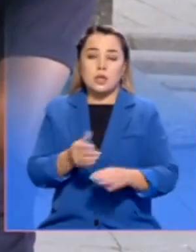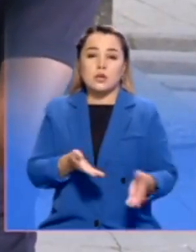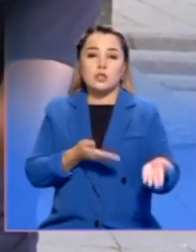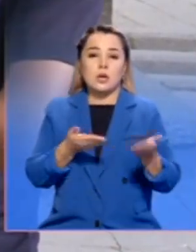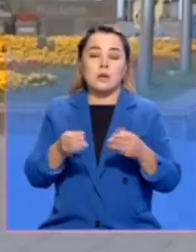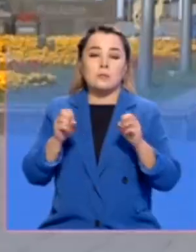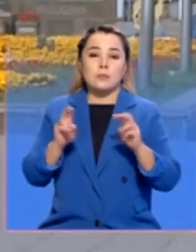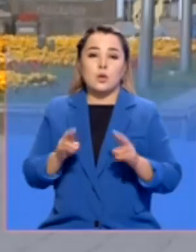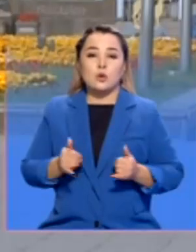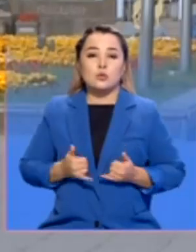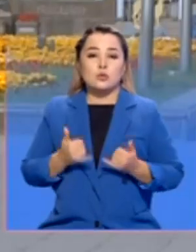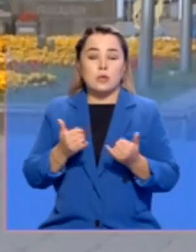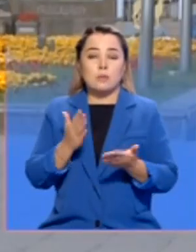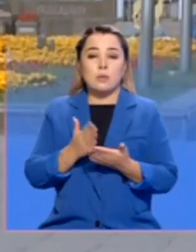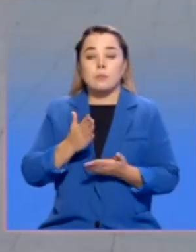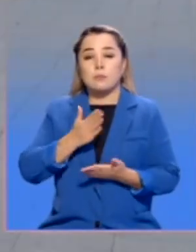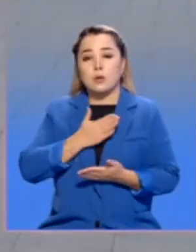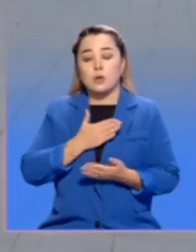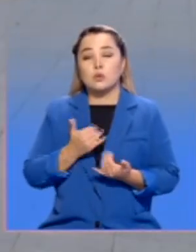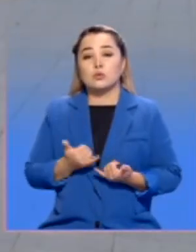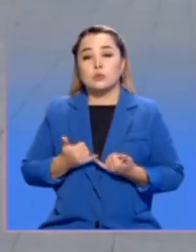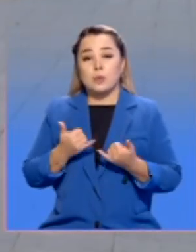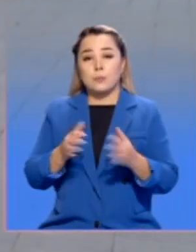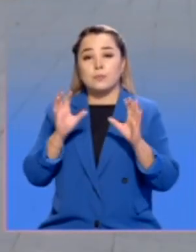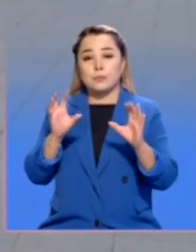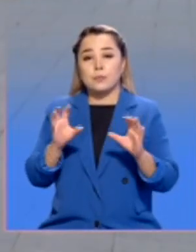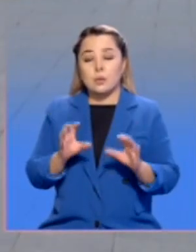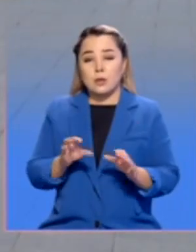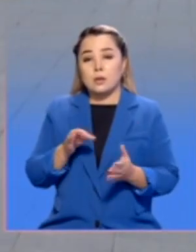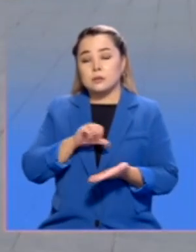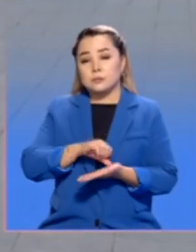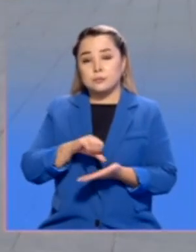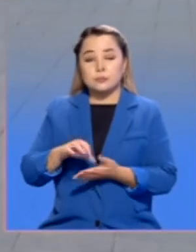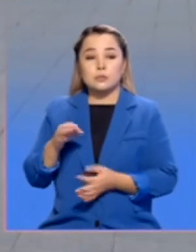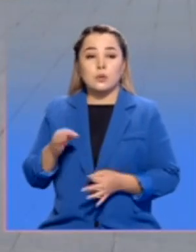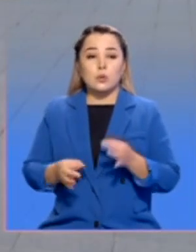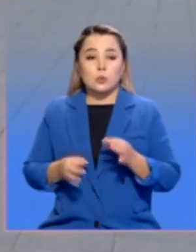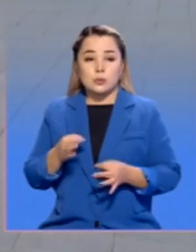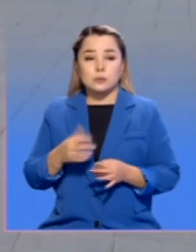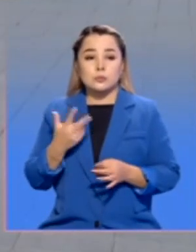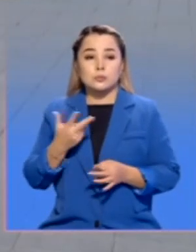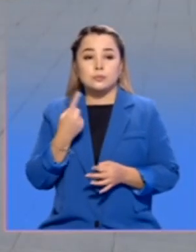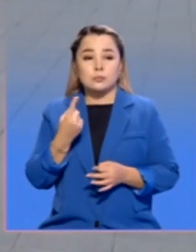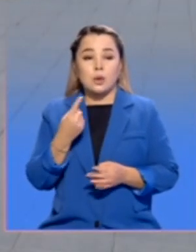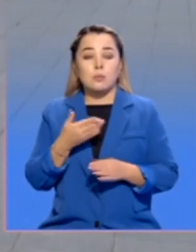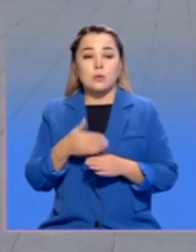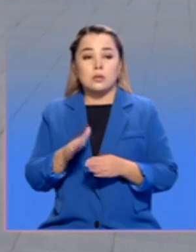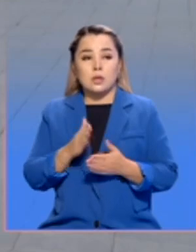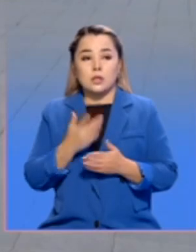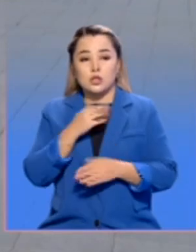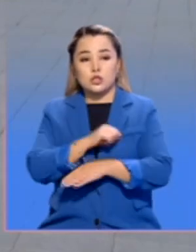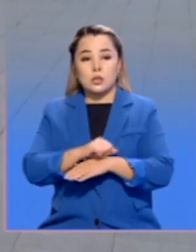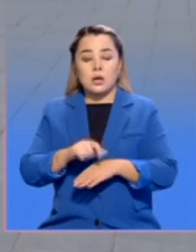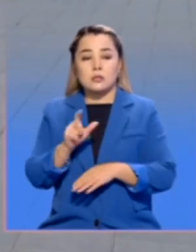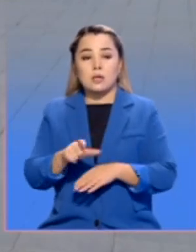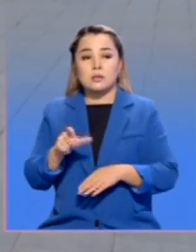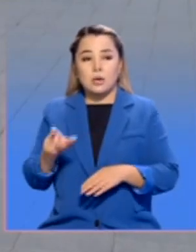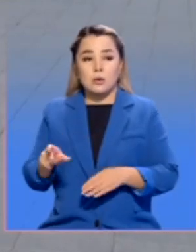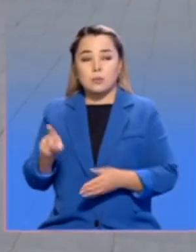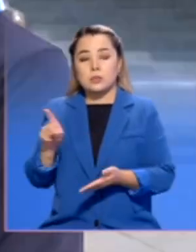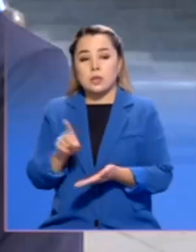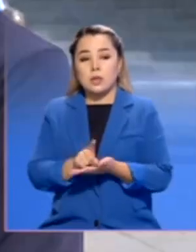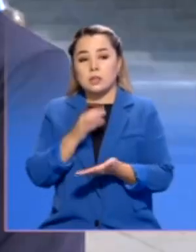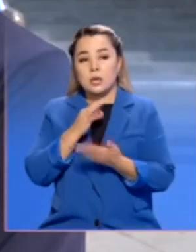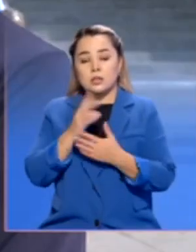шақыруды ұсынады. Мен ұсынысым конституциялық соттың мысалы үштің бір бөлігі шетел азаматтары бола алады